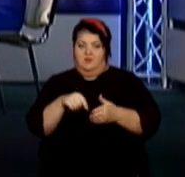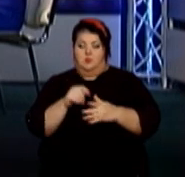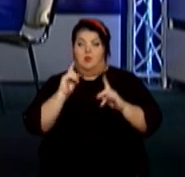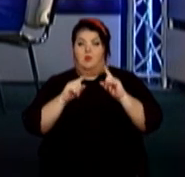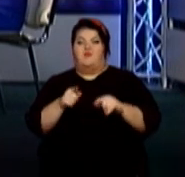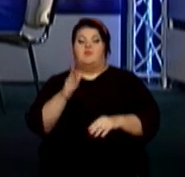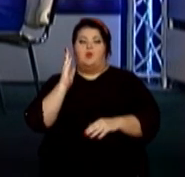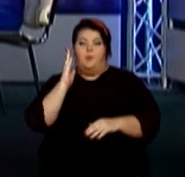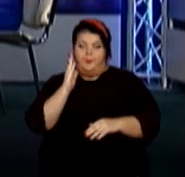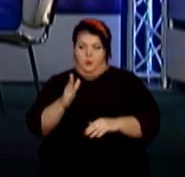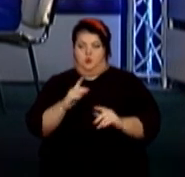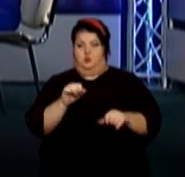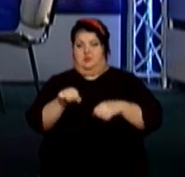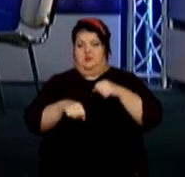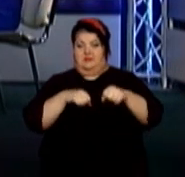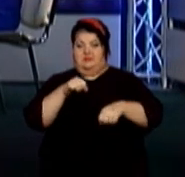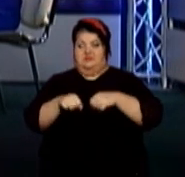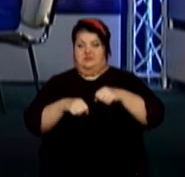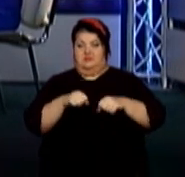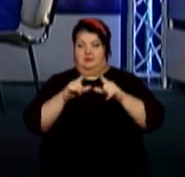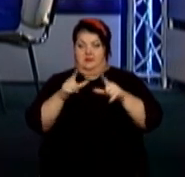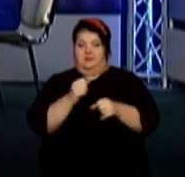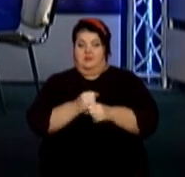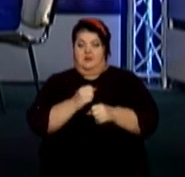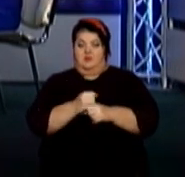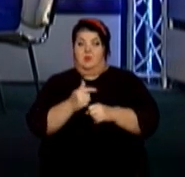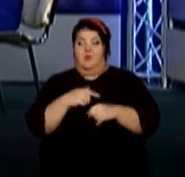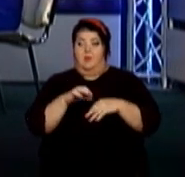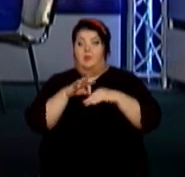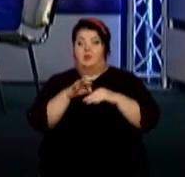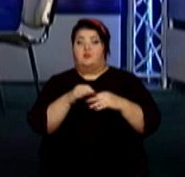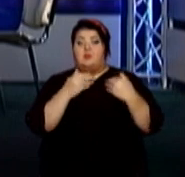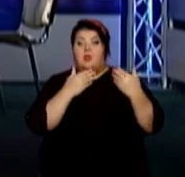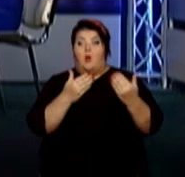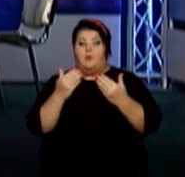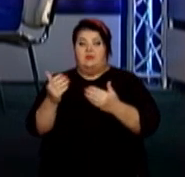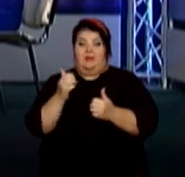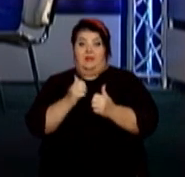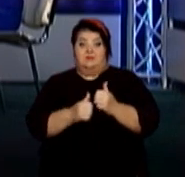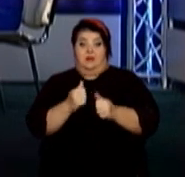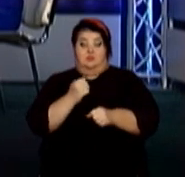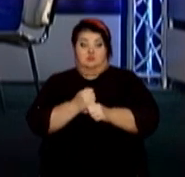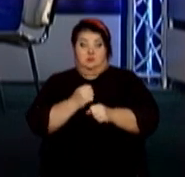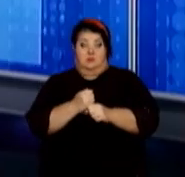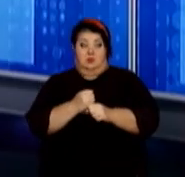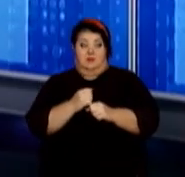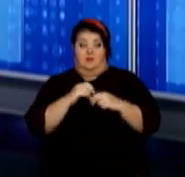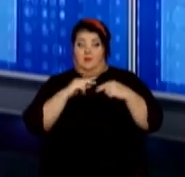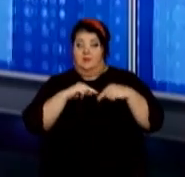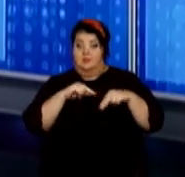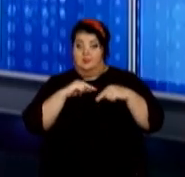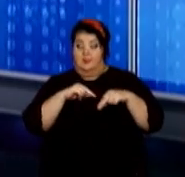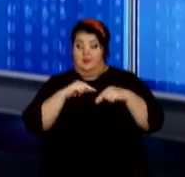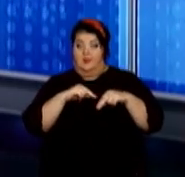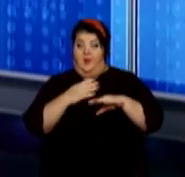Вони будуть їздити. Взагалі ми проводили опитування серед співробітників Полтавської міської ради щодо